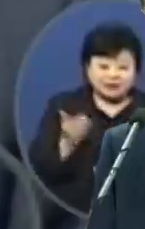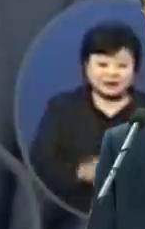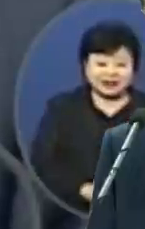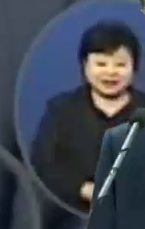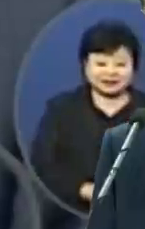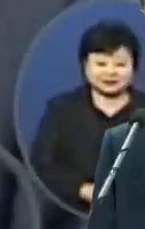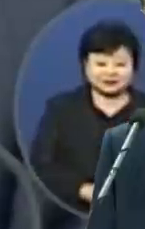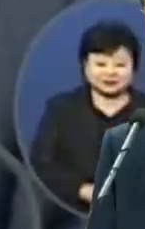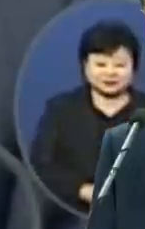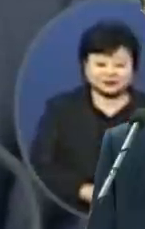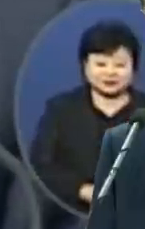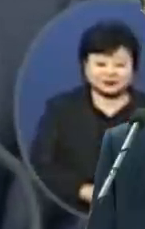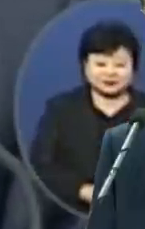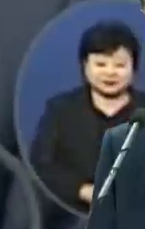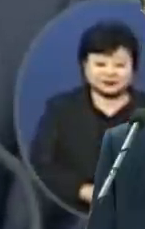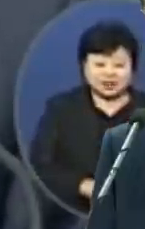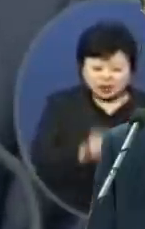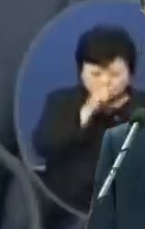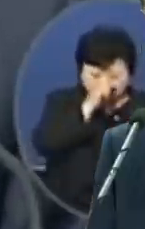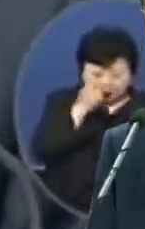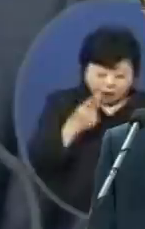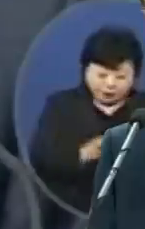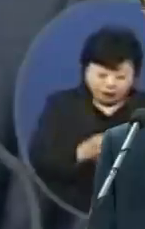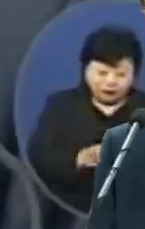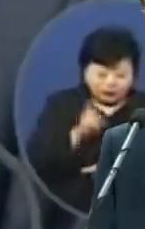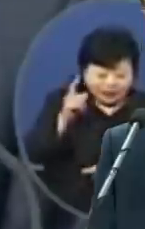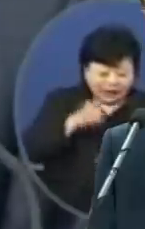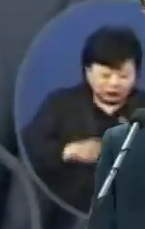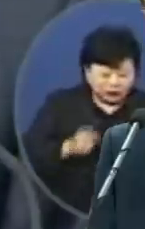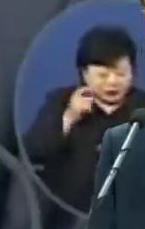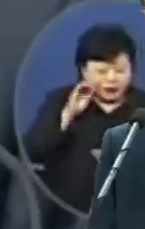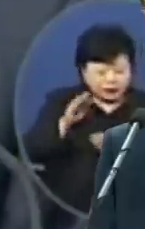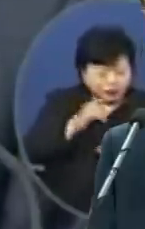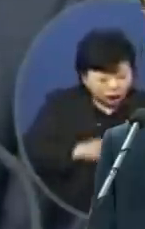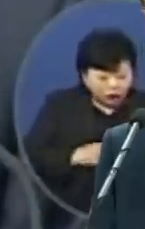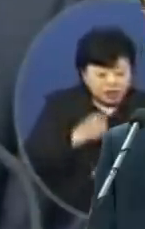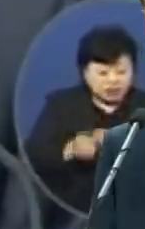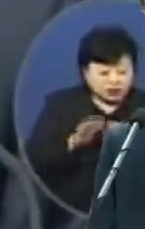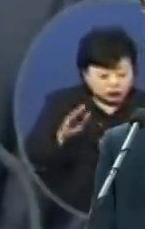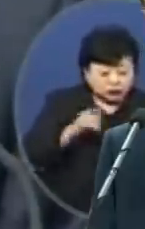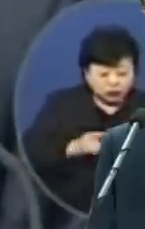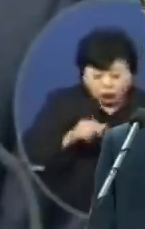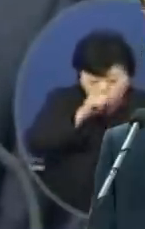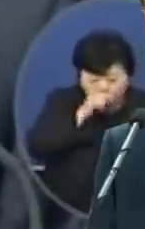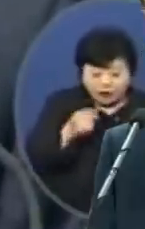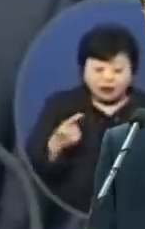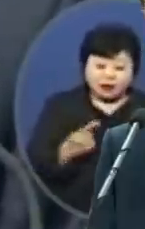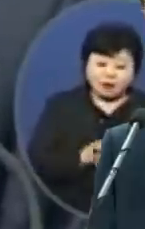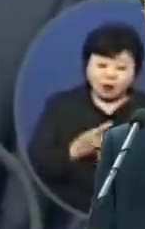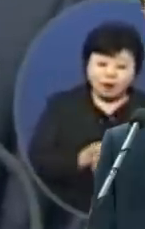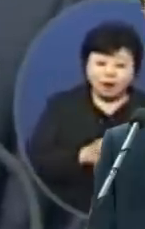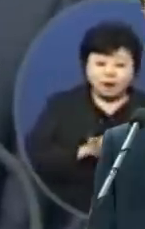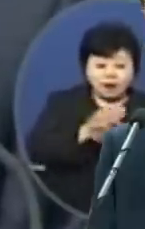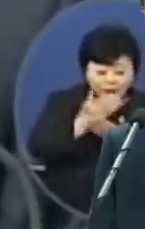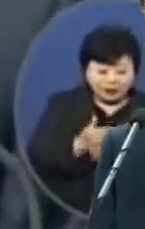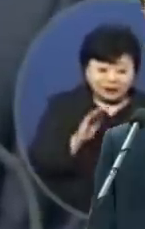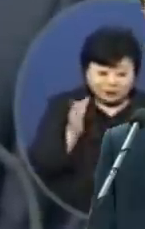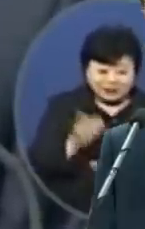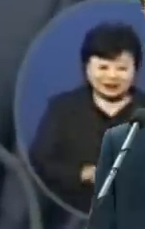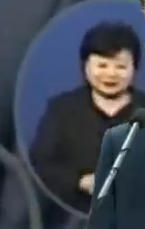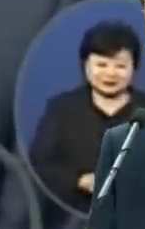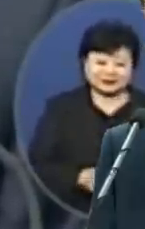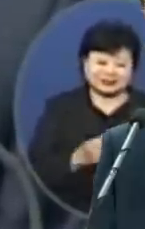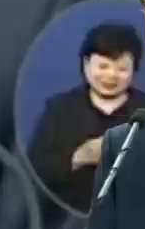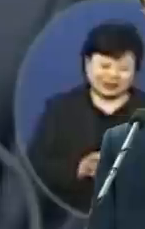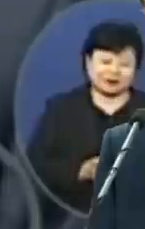없습니다. 좋아집니다. 내일은 오늘보다 다음 달은 금번 달보다 좋아지는 것입니다.